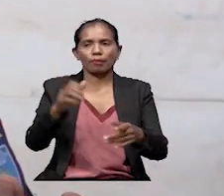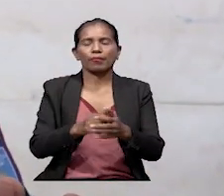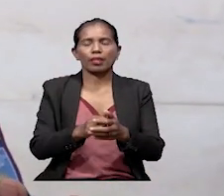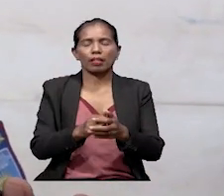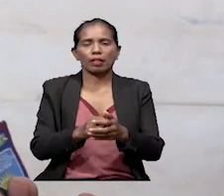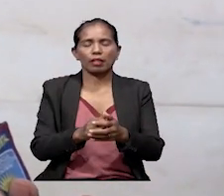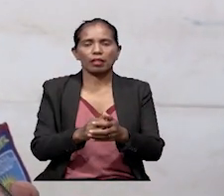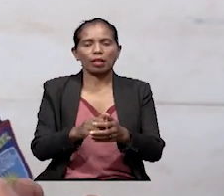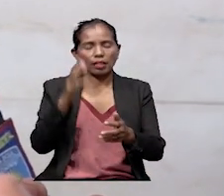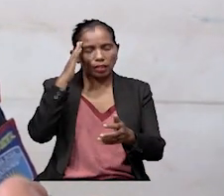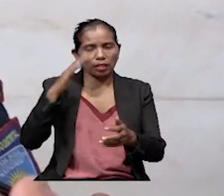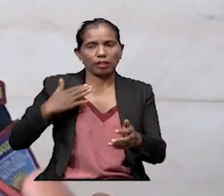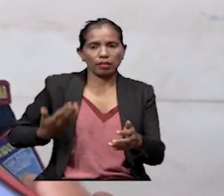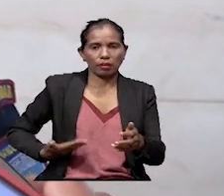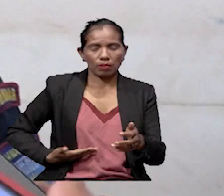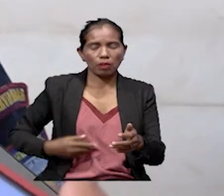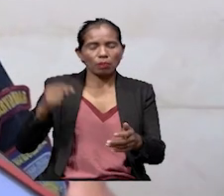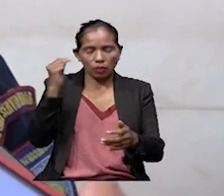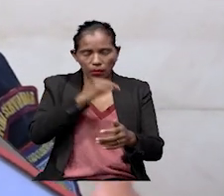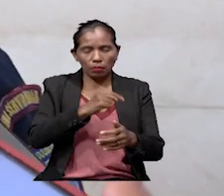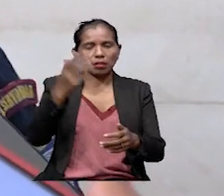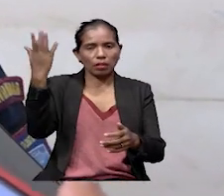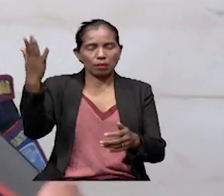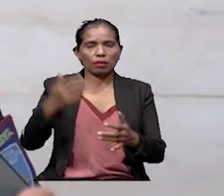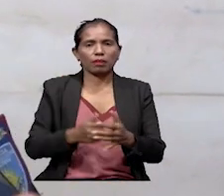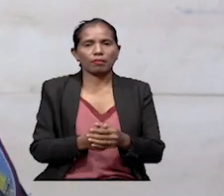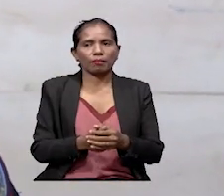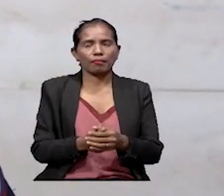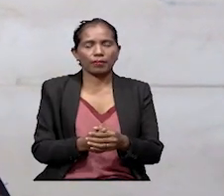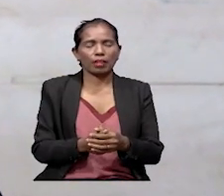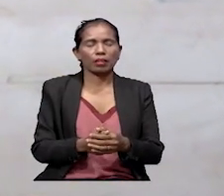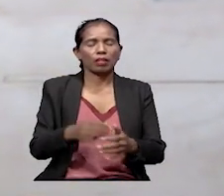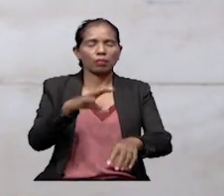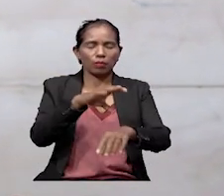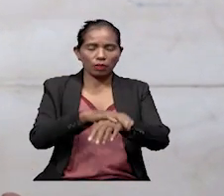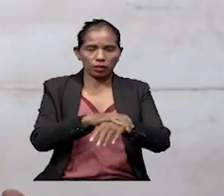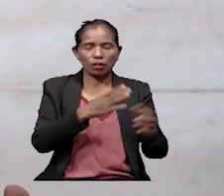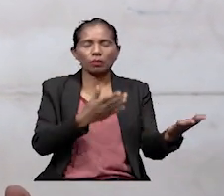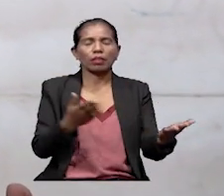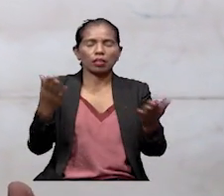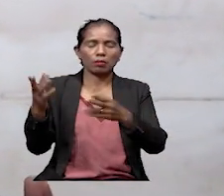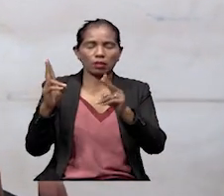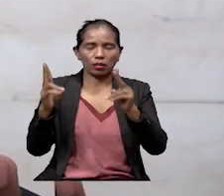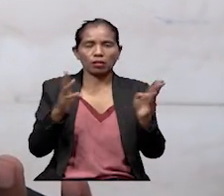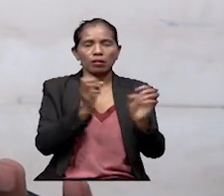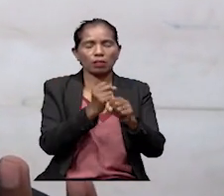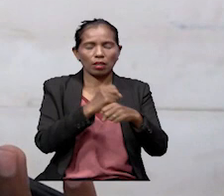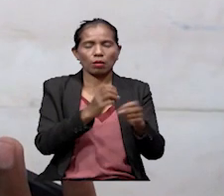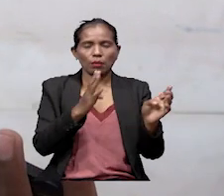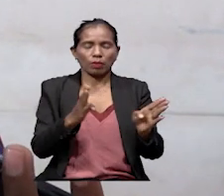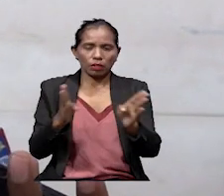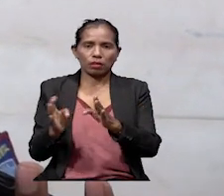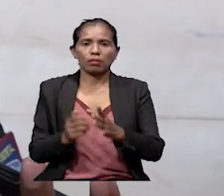ida bosok ne ne mosia na bahu tu então e tenem patrolia asegura que las lorume esquadra donales hori hal proceso